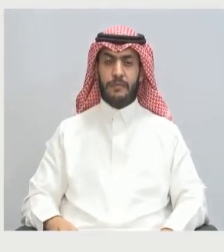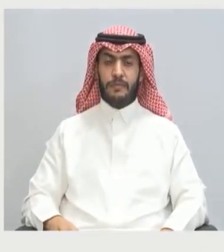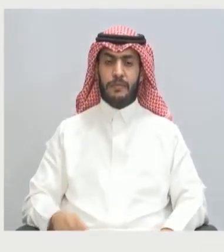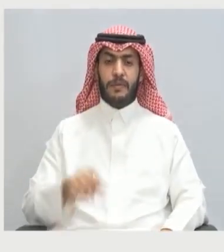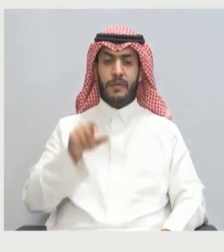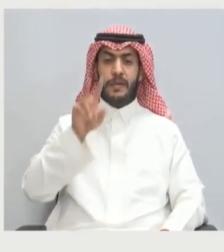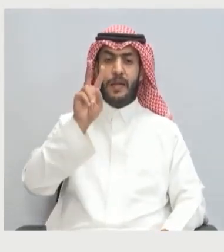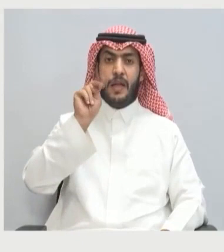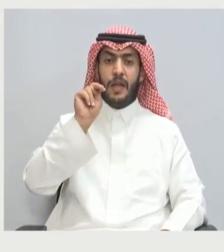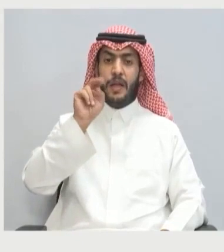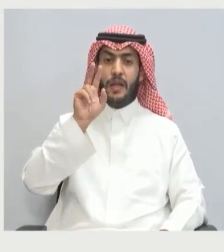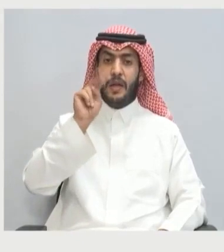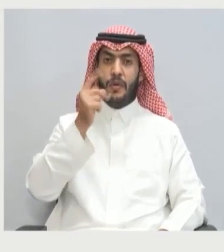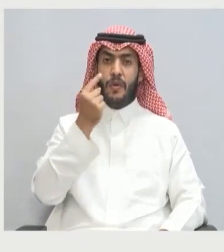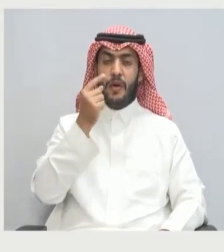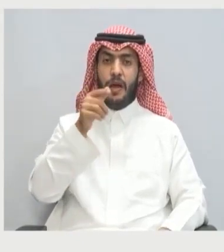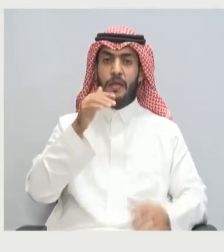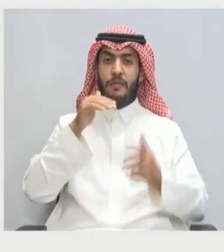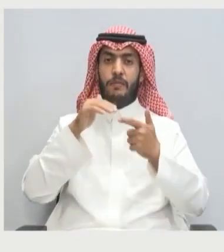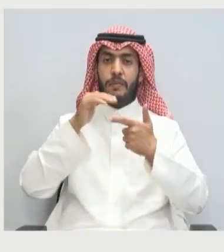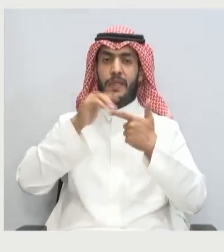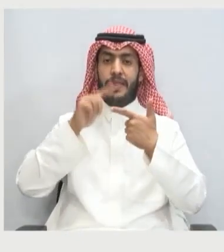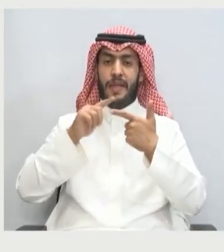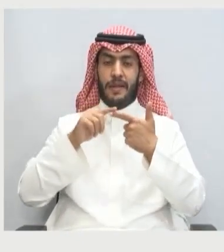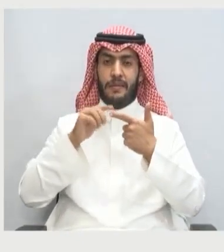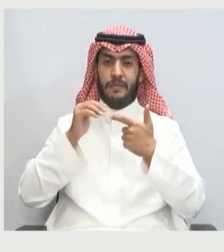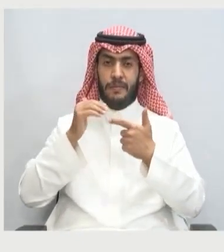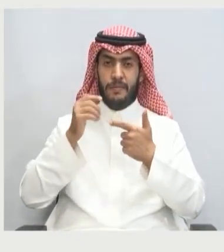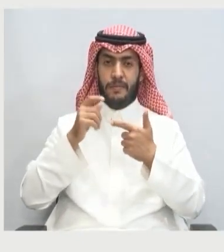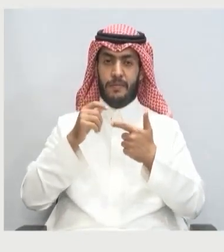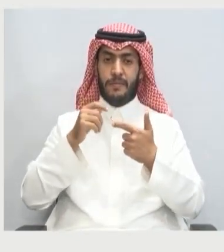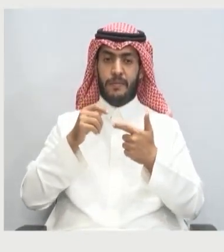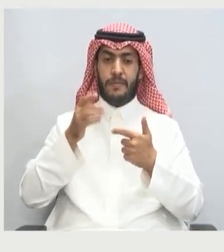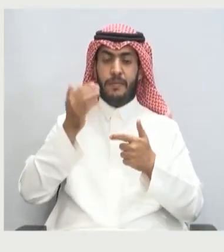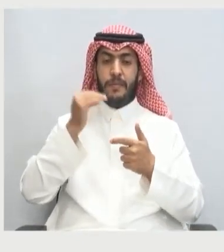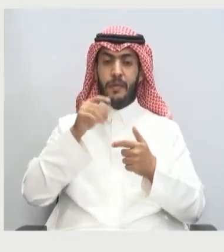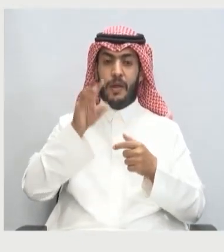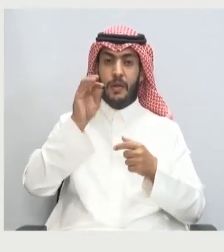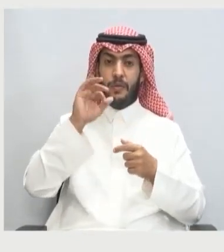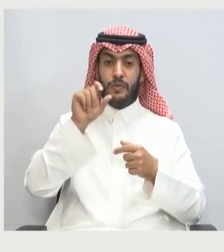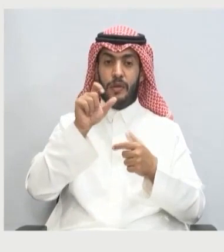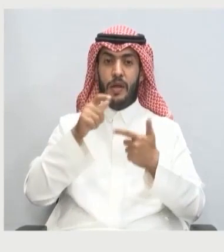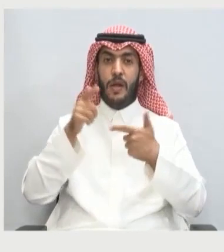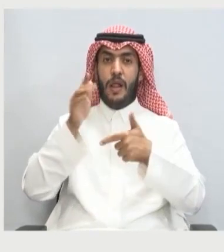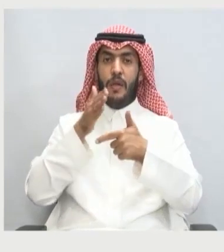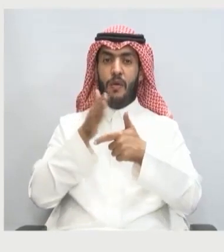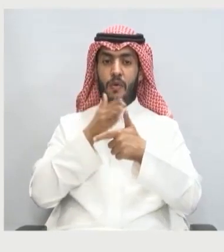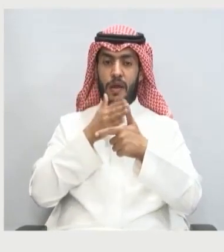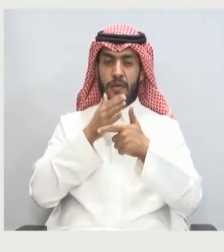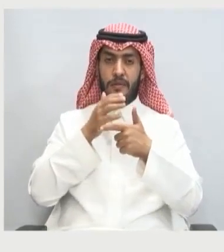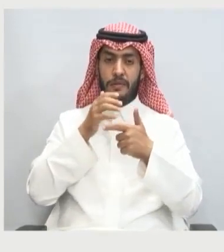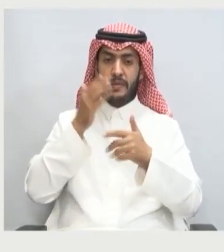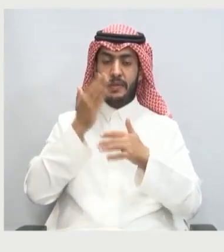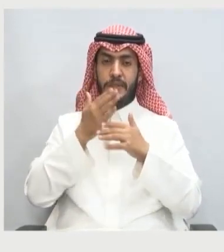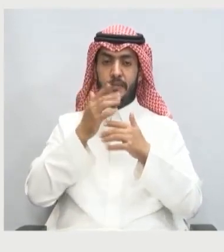ال ان من الرتبه الثانيه لاحظ هنا من الرتبه الثانيه وان الهيدروجين من الرتبه الاولى